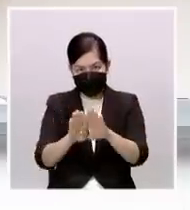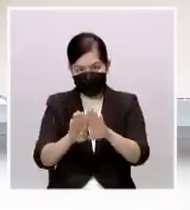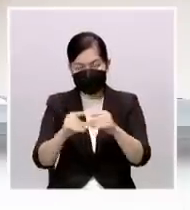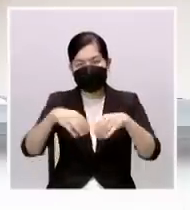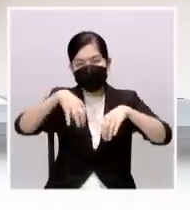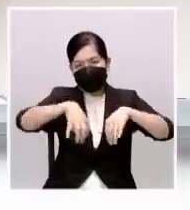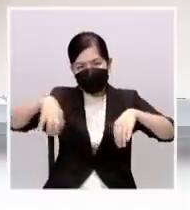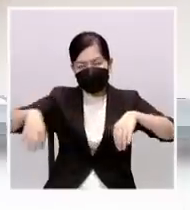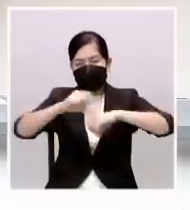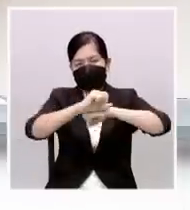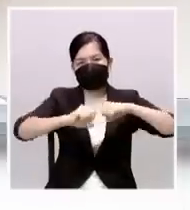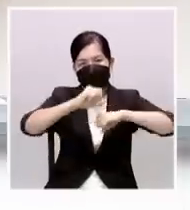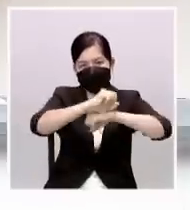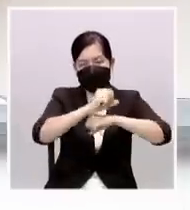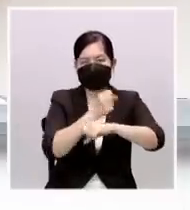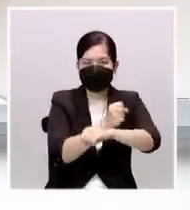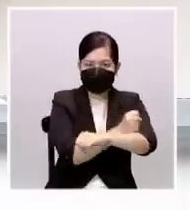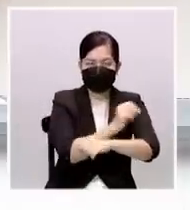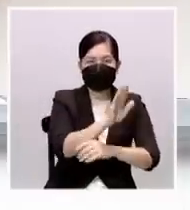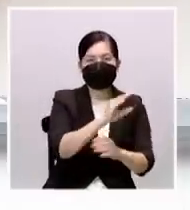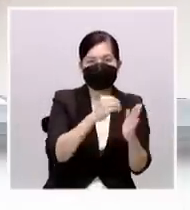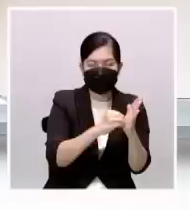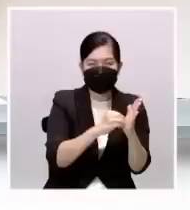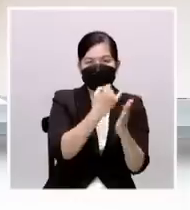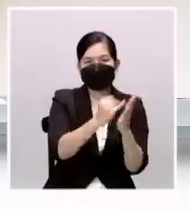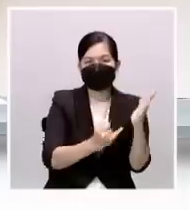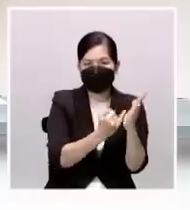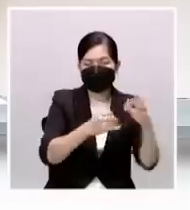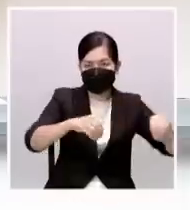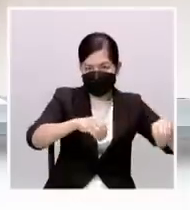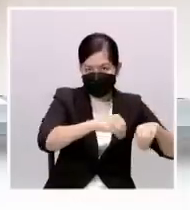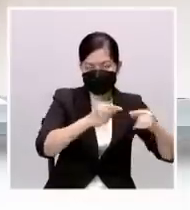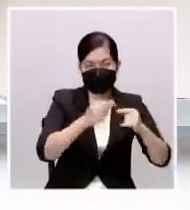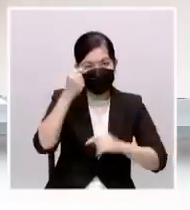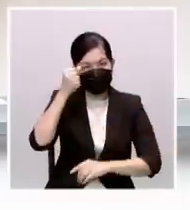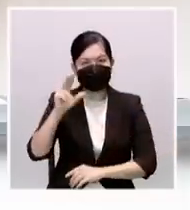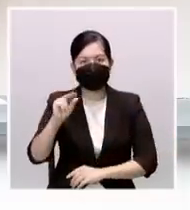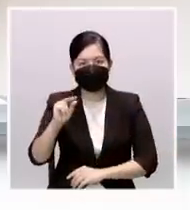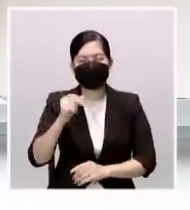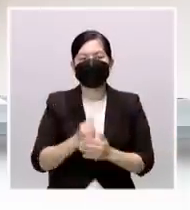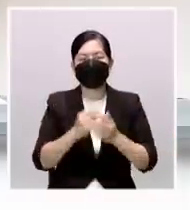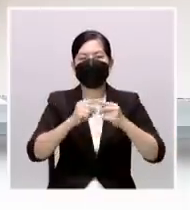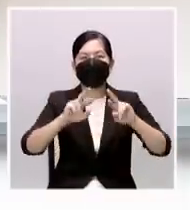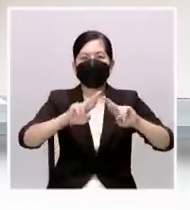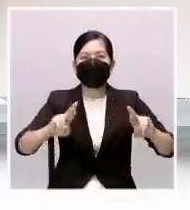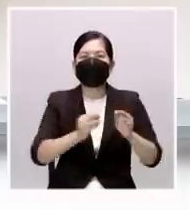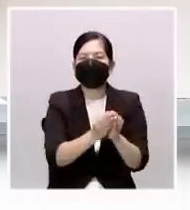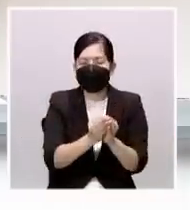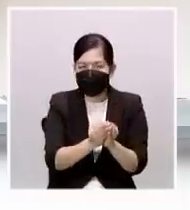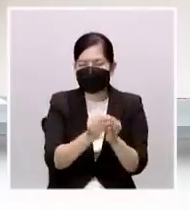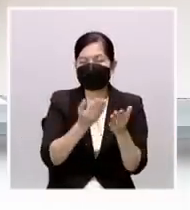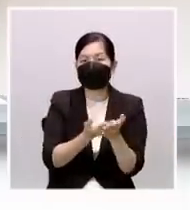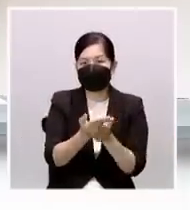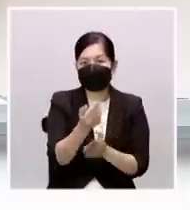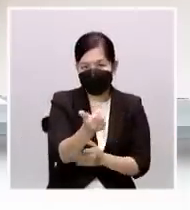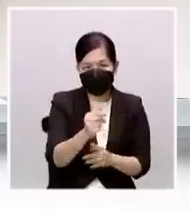างในพื้นที่กรุงเทพมหานครปริมณฑลนะครับ30วันส่วนร้านอาหารเองเนี่ยก็สามารถที่จะไปซื้อได้แต่ว่าไม่ส